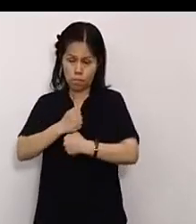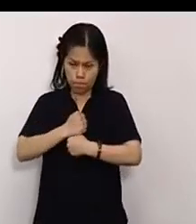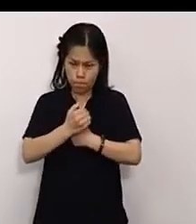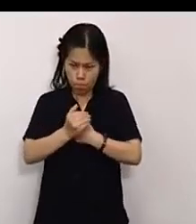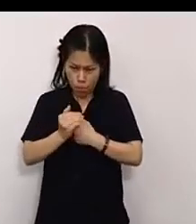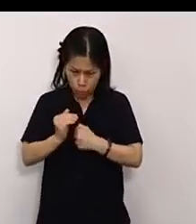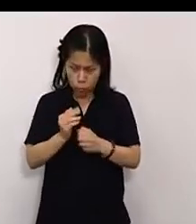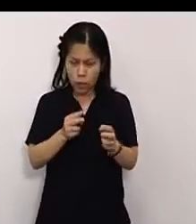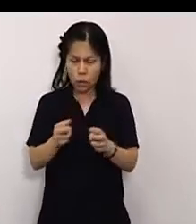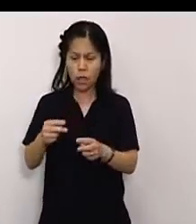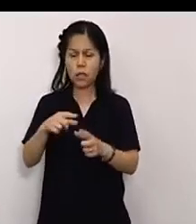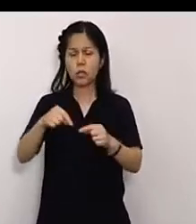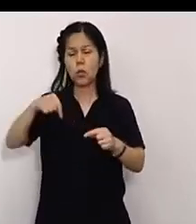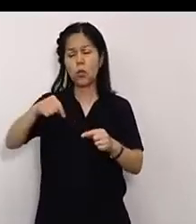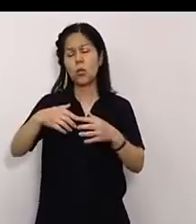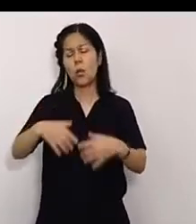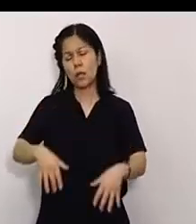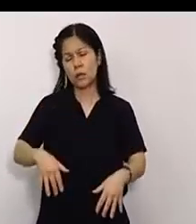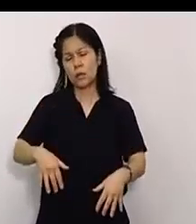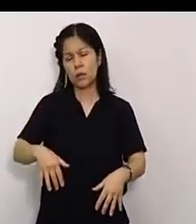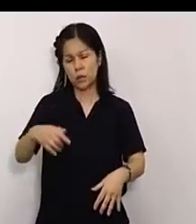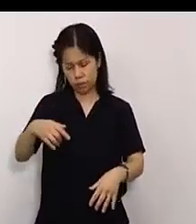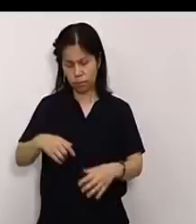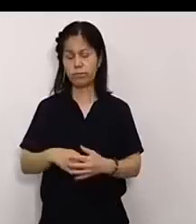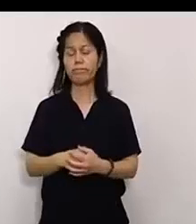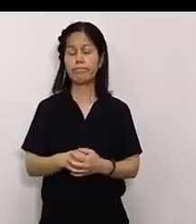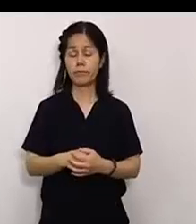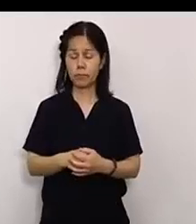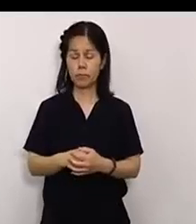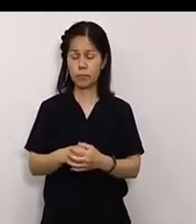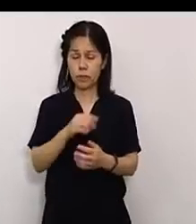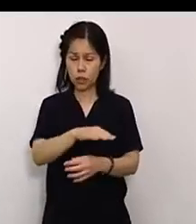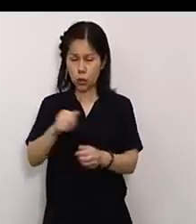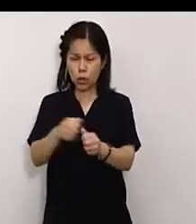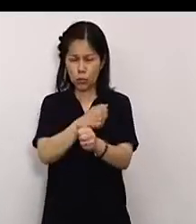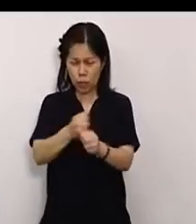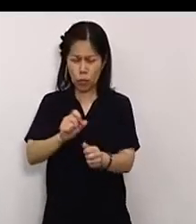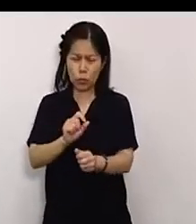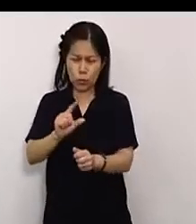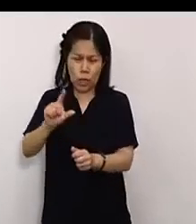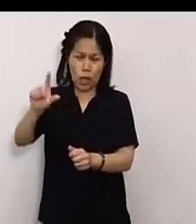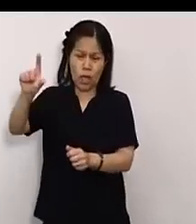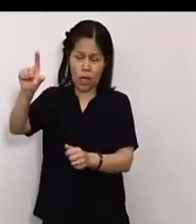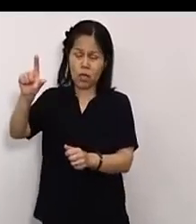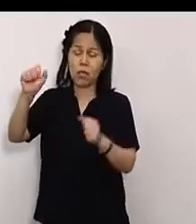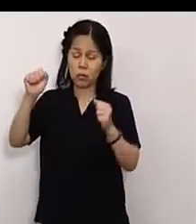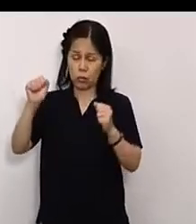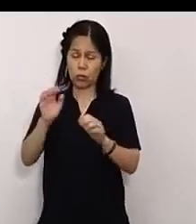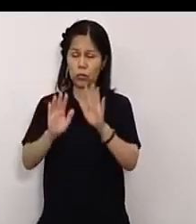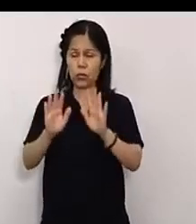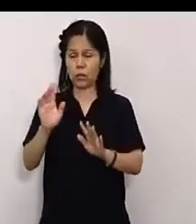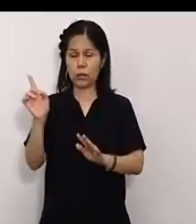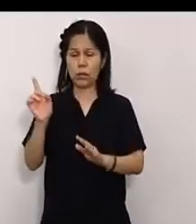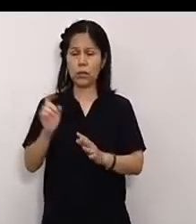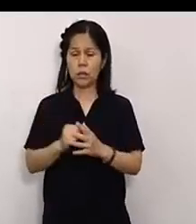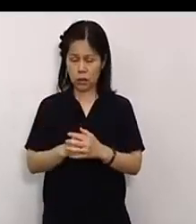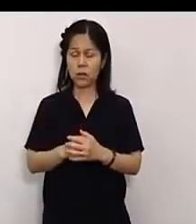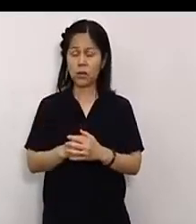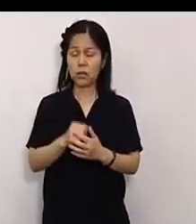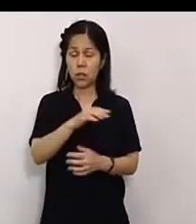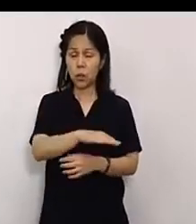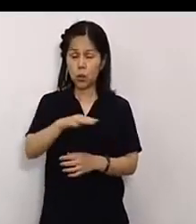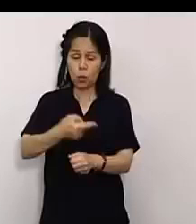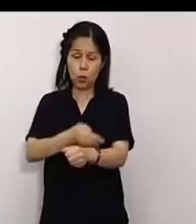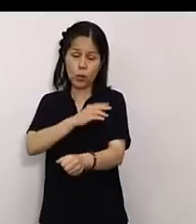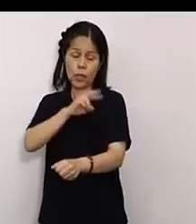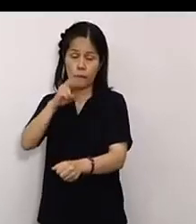本は非常に弱いと思いますね。児童虐待なんかも年々増えてますので、そういう子どもの